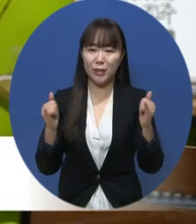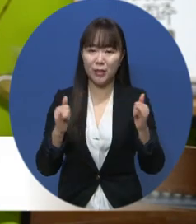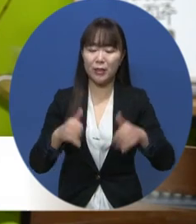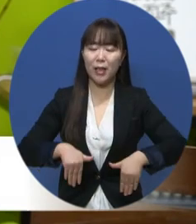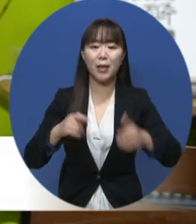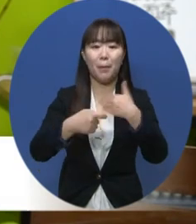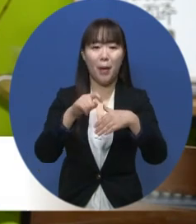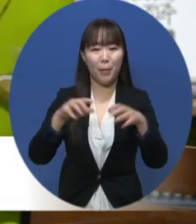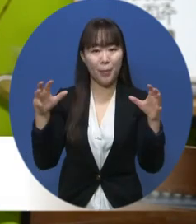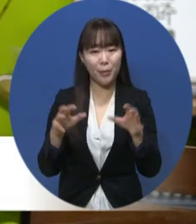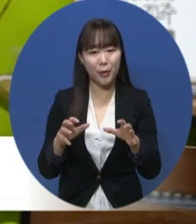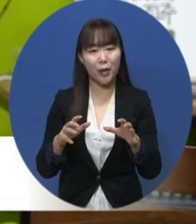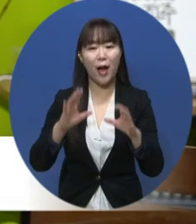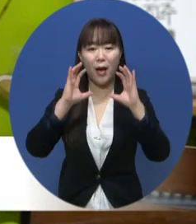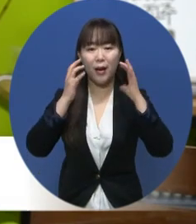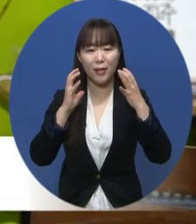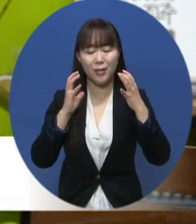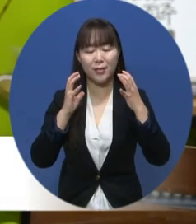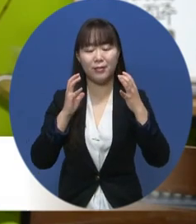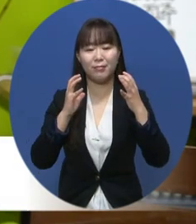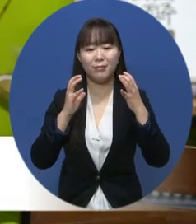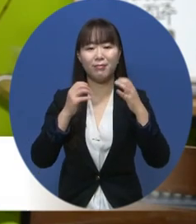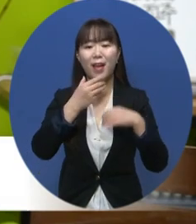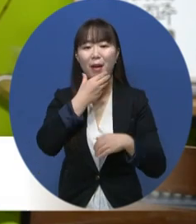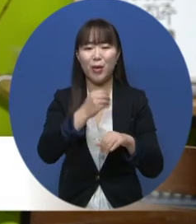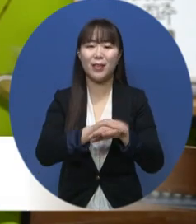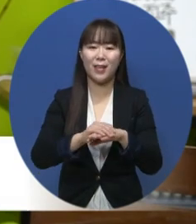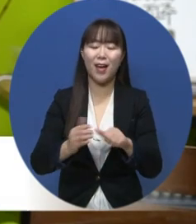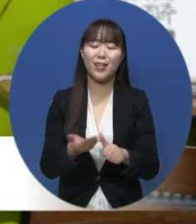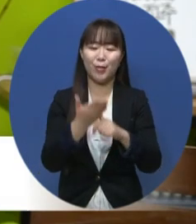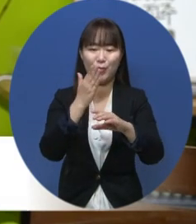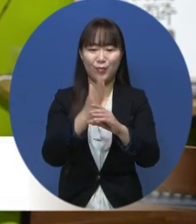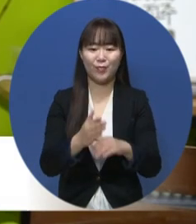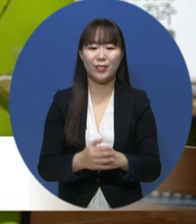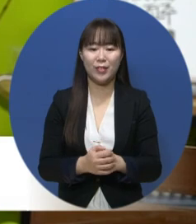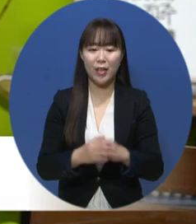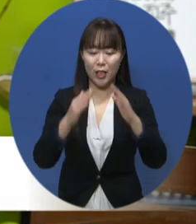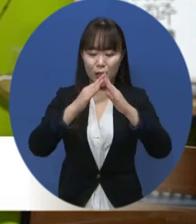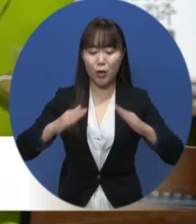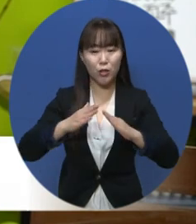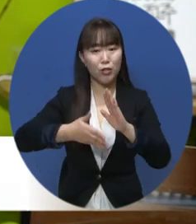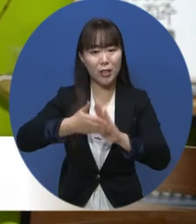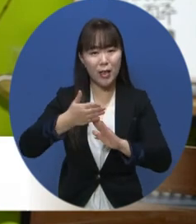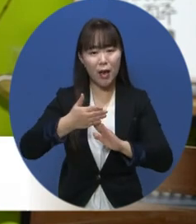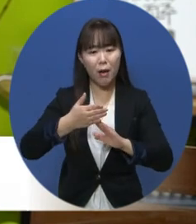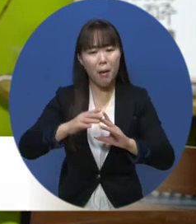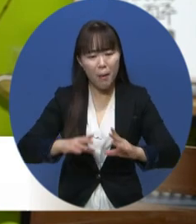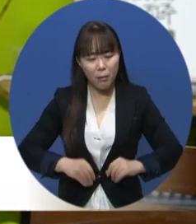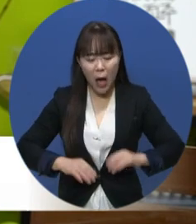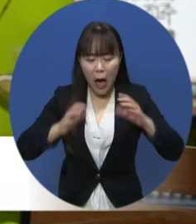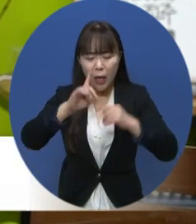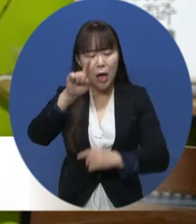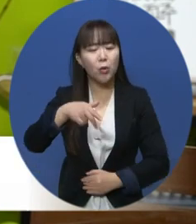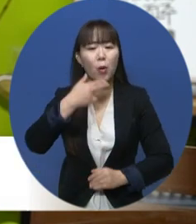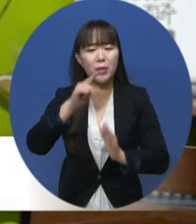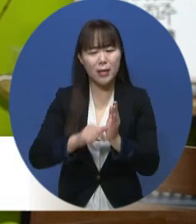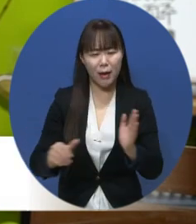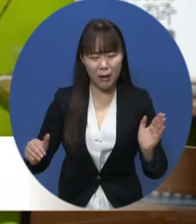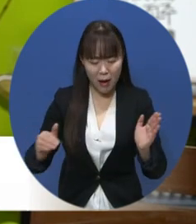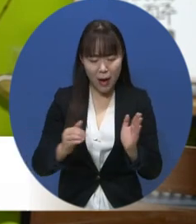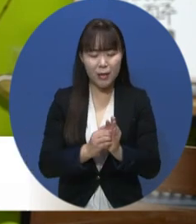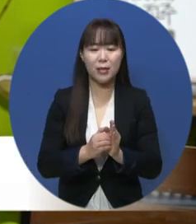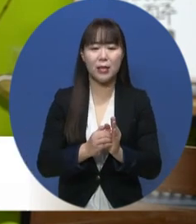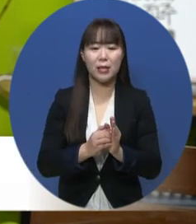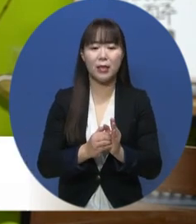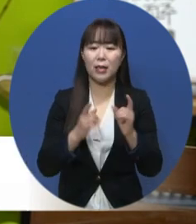모아서 우리 아이들 행복하게 잘 키우고 있습니다. 전주시에 밥굶는 아이들이 단 한 명도 없을 때까지